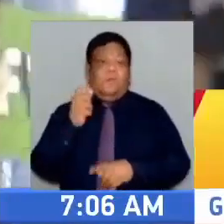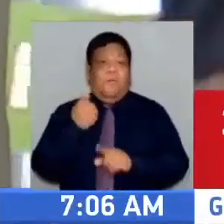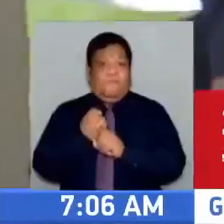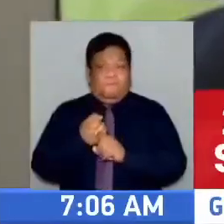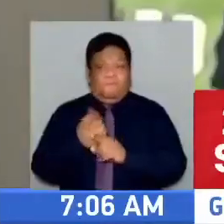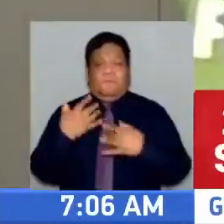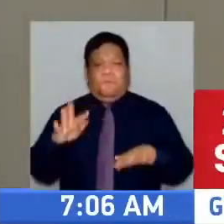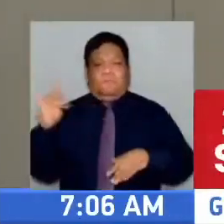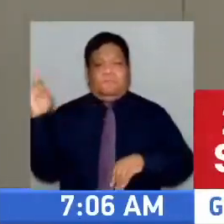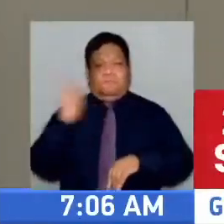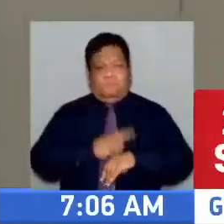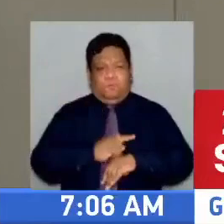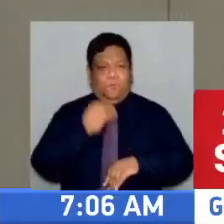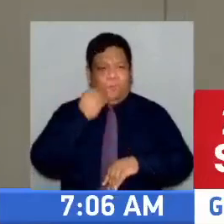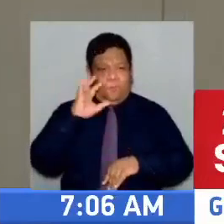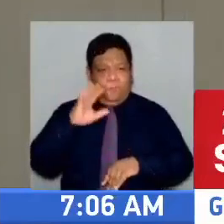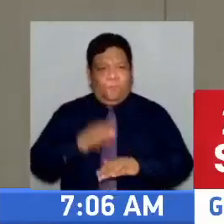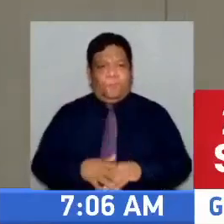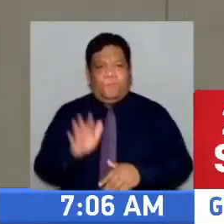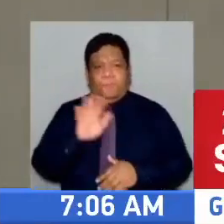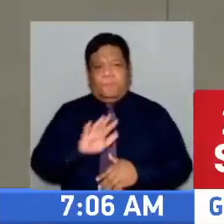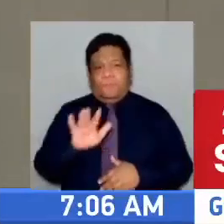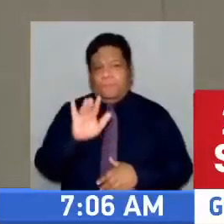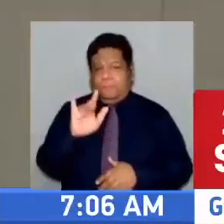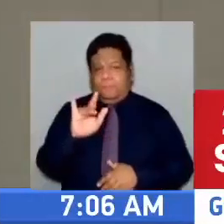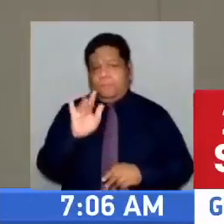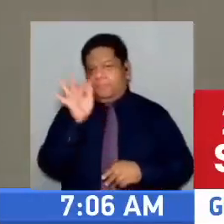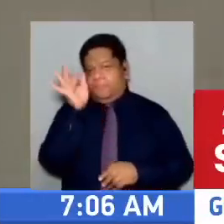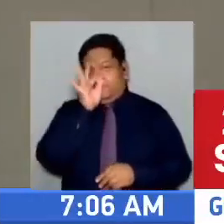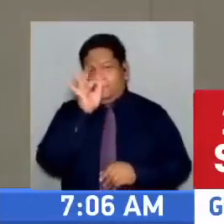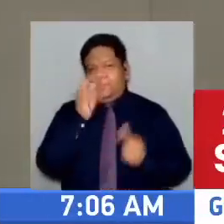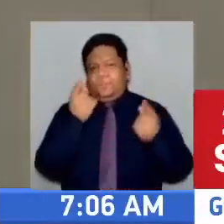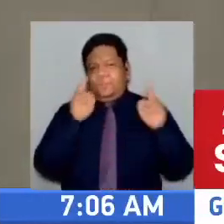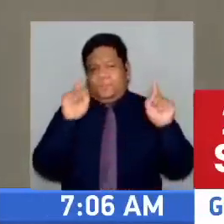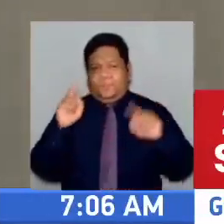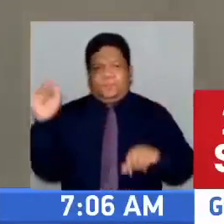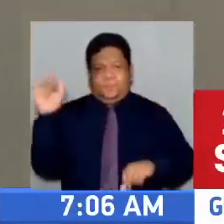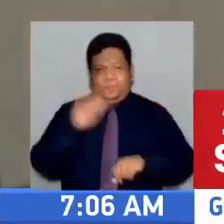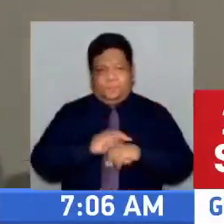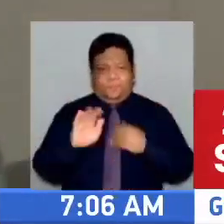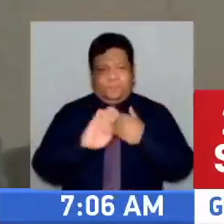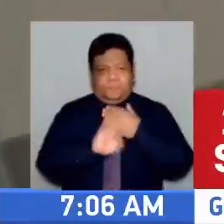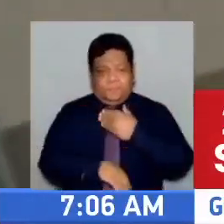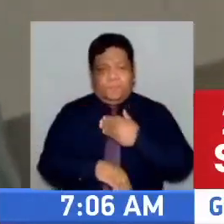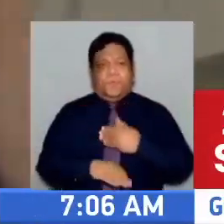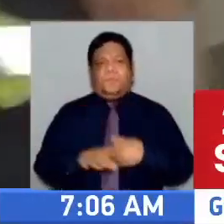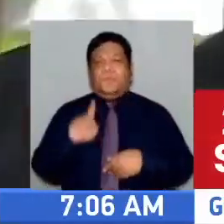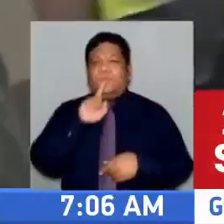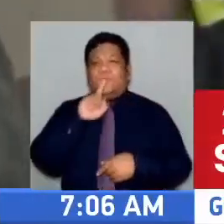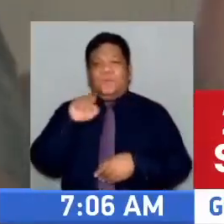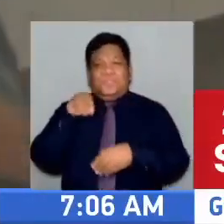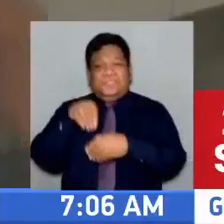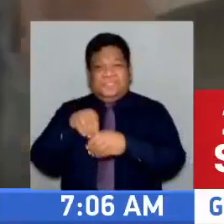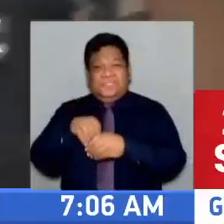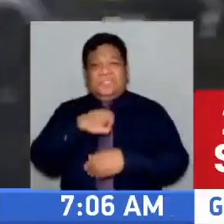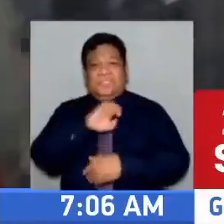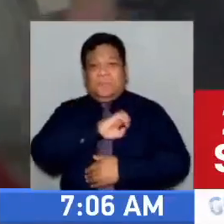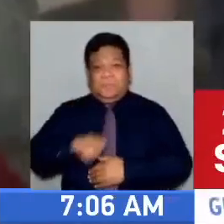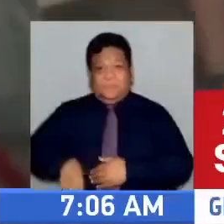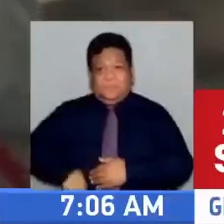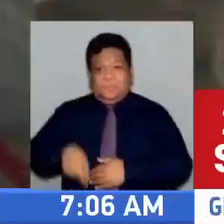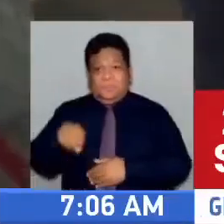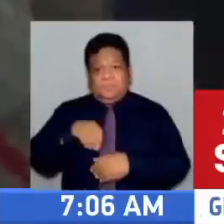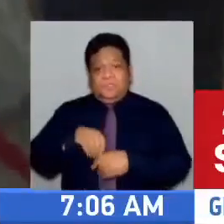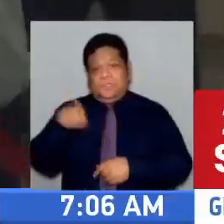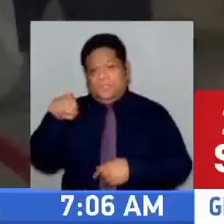bansa sa unang batch ng repatriation. Kabilang sila sa mga nakashelter sa Philippine Embassy sa Istanbul. Sa mga susunod na linggo,